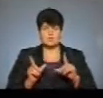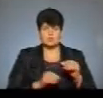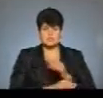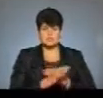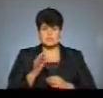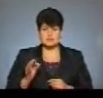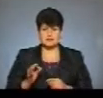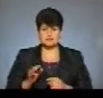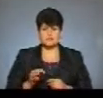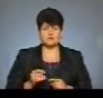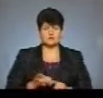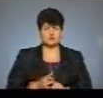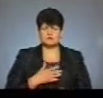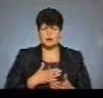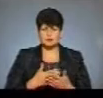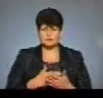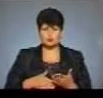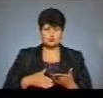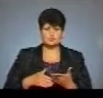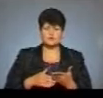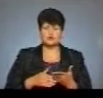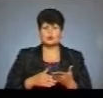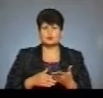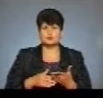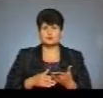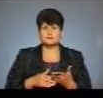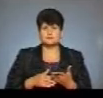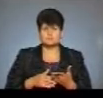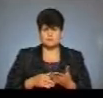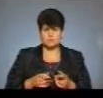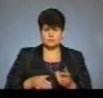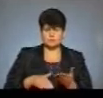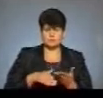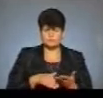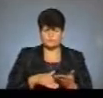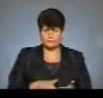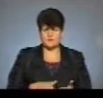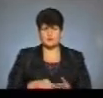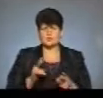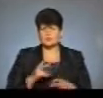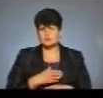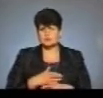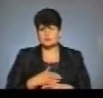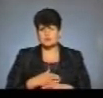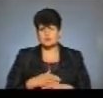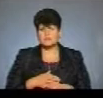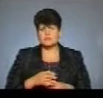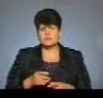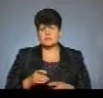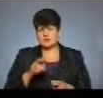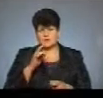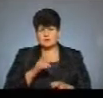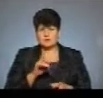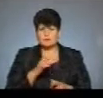Люди долучались дуже активно. Питання таке, хоч трошки призабути, на жаль, бо багато хто і не дуже в курсі, що насправді там робиться,